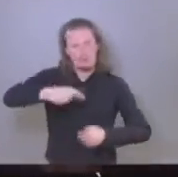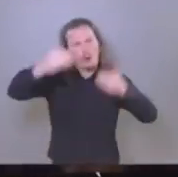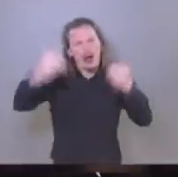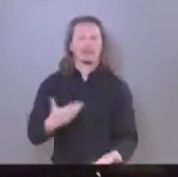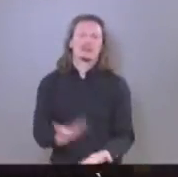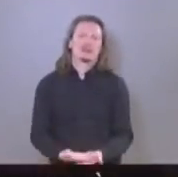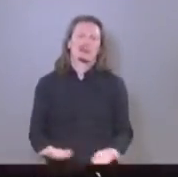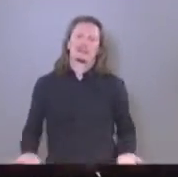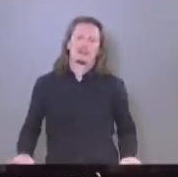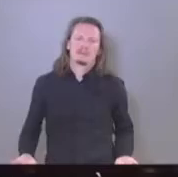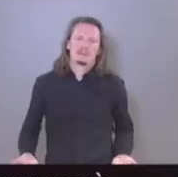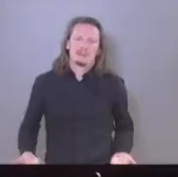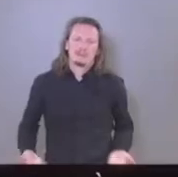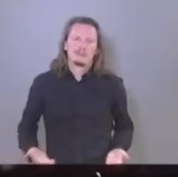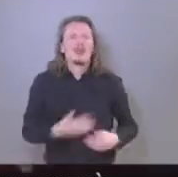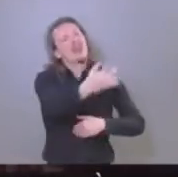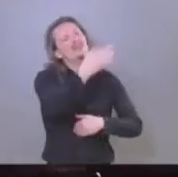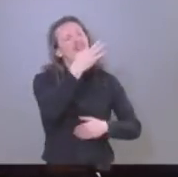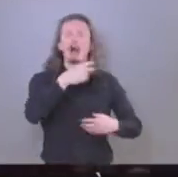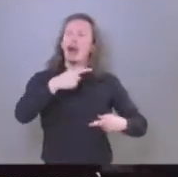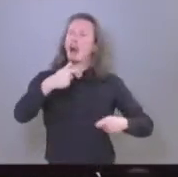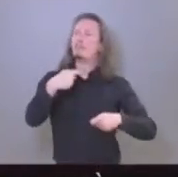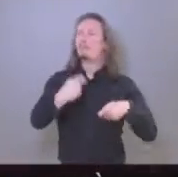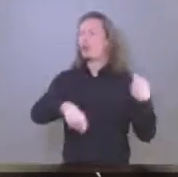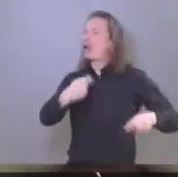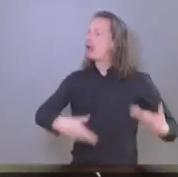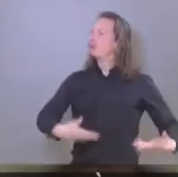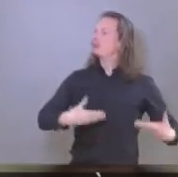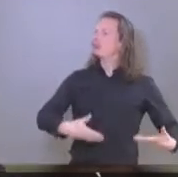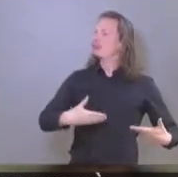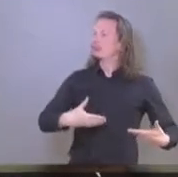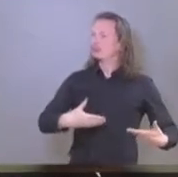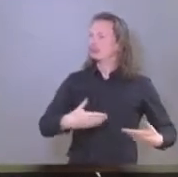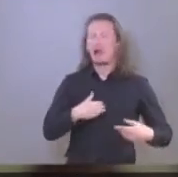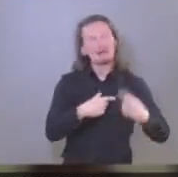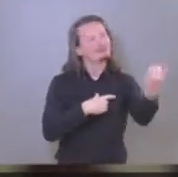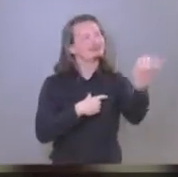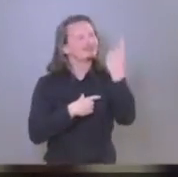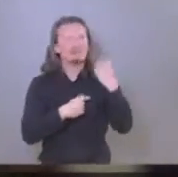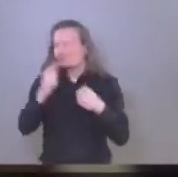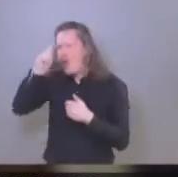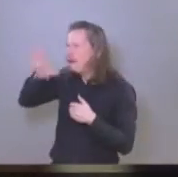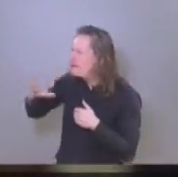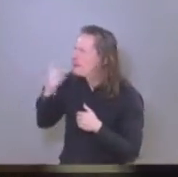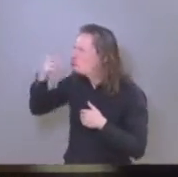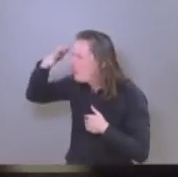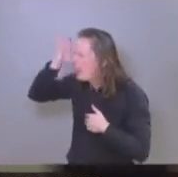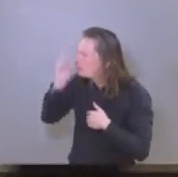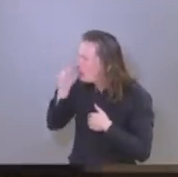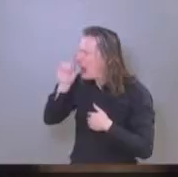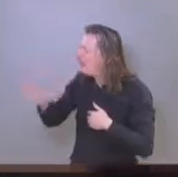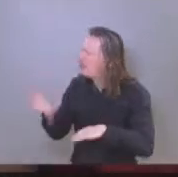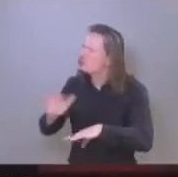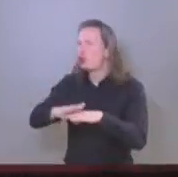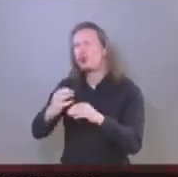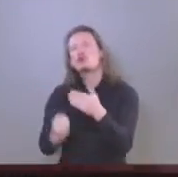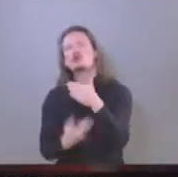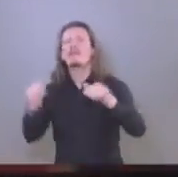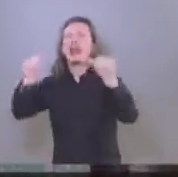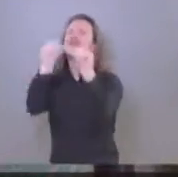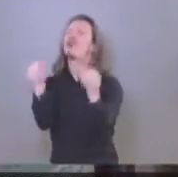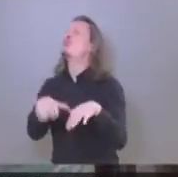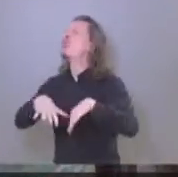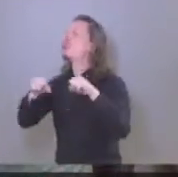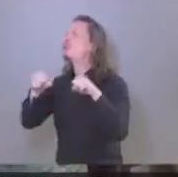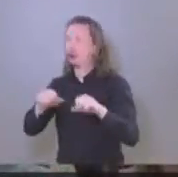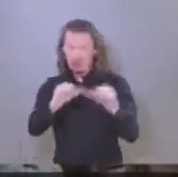ça. Ils appellent ça la modernité. Et ils viennent me voir. Que pensez-vous, monsieur Mélenchon, des nouvelles formes d'emploi?